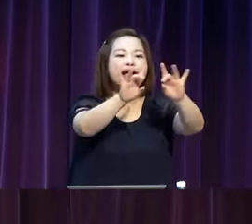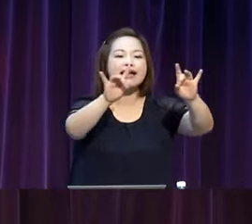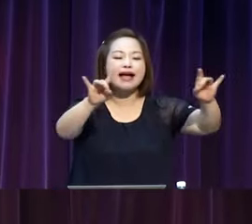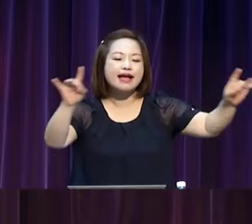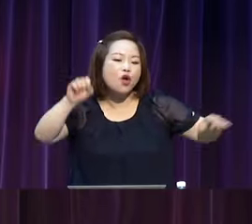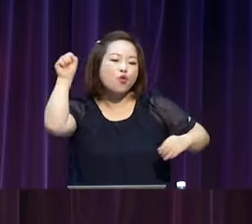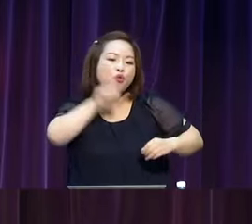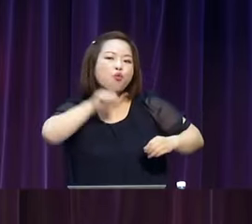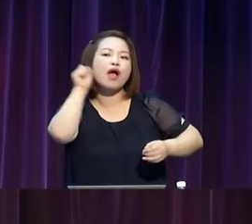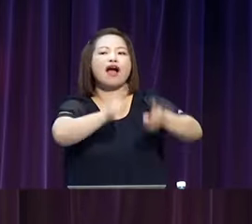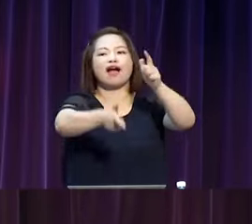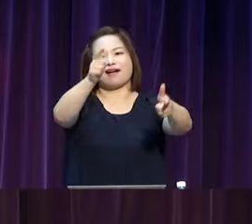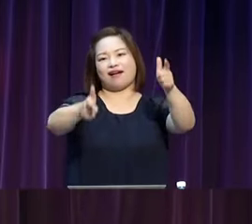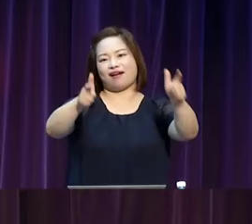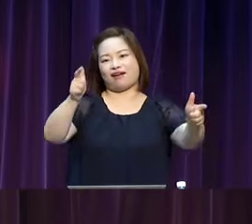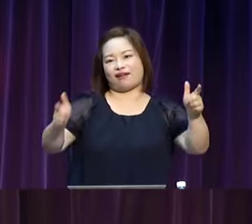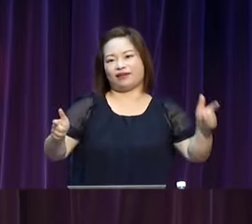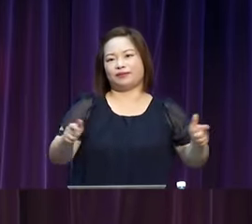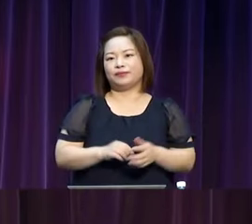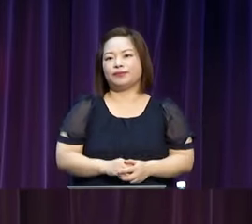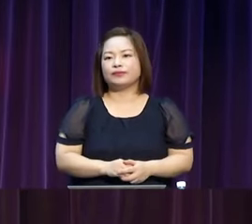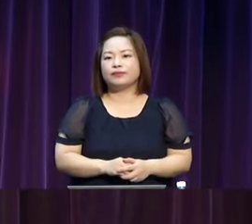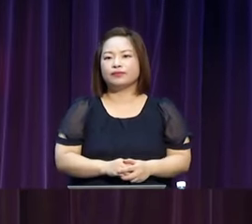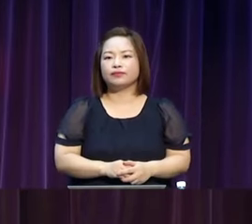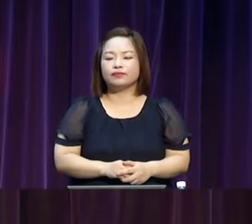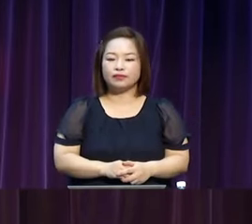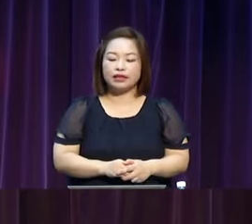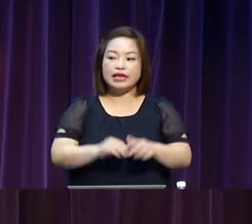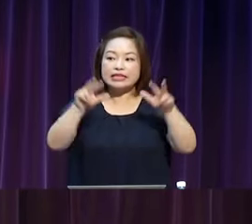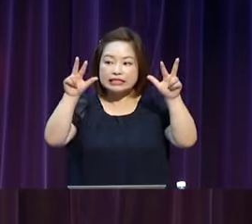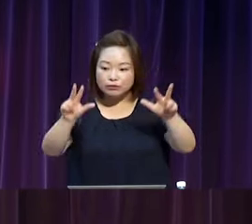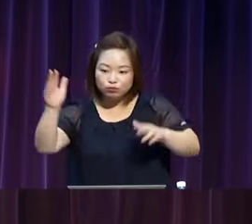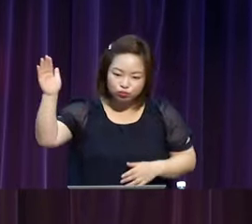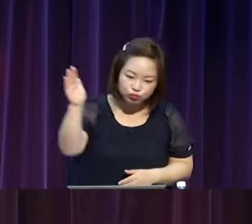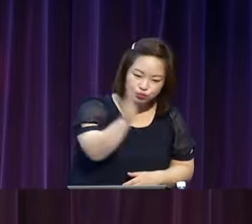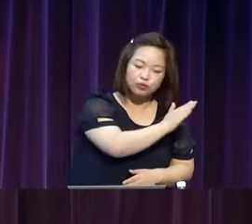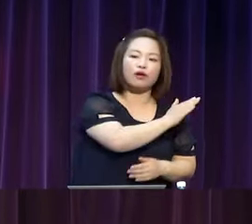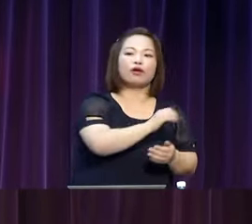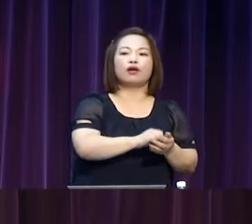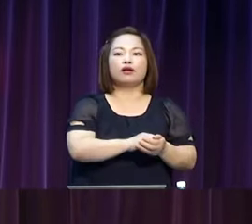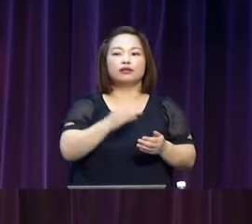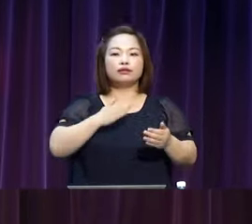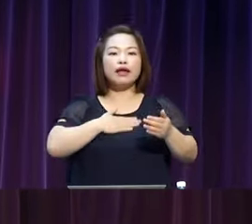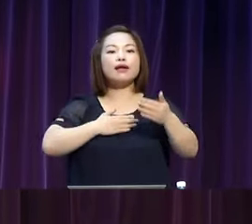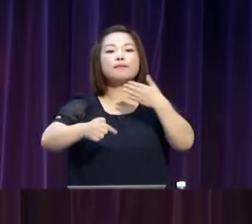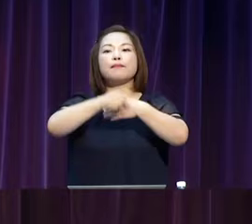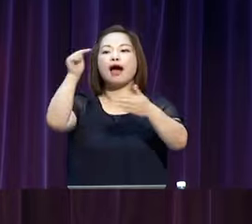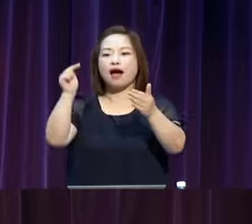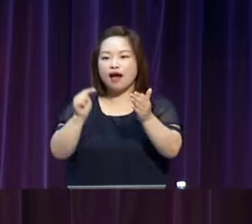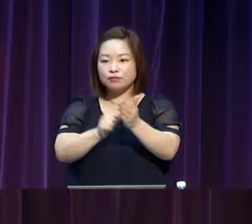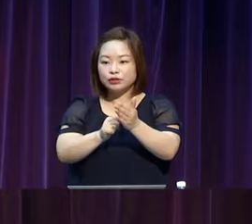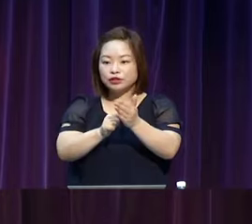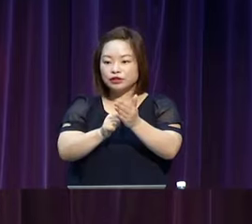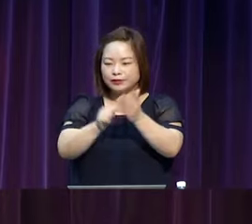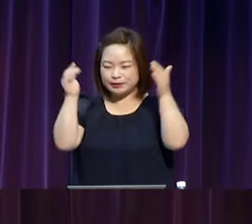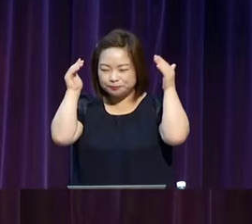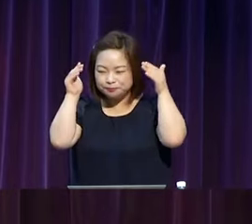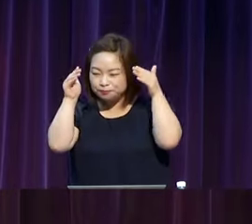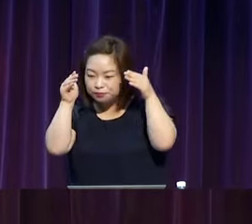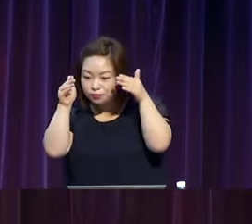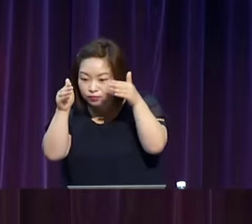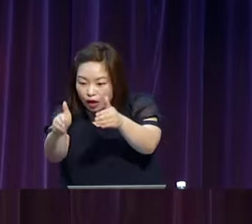이것은 굉장히 중요한 문제입니다. 이제부터 우리는 어디에 마음을 두어야 되느냐?